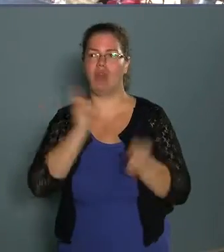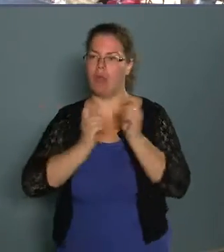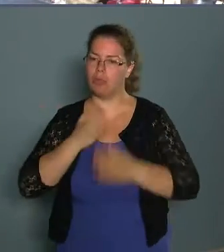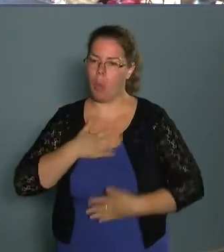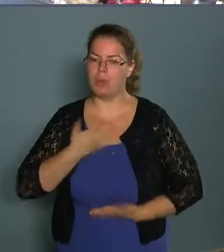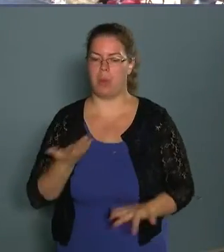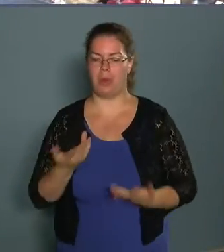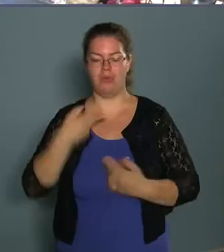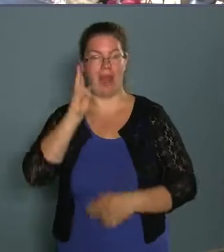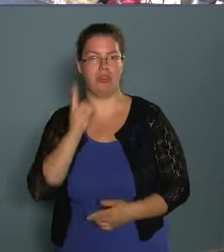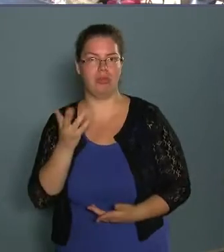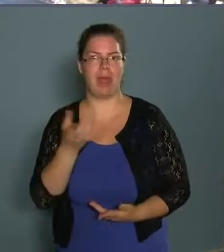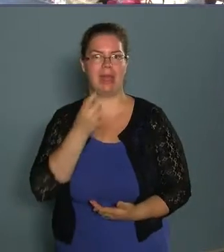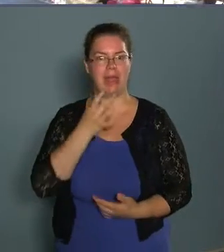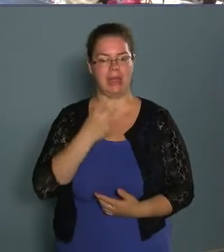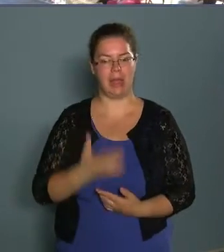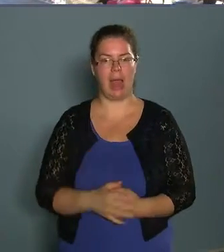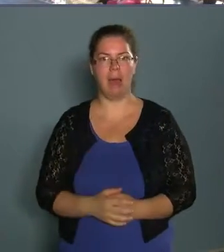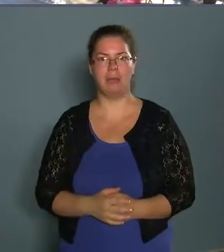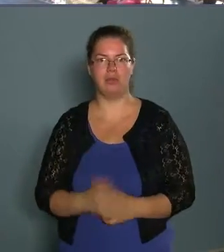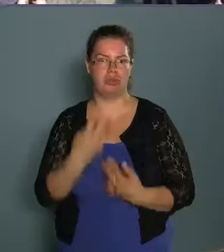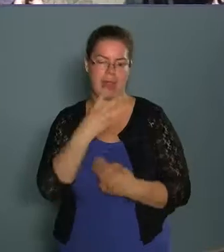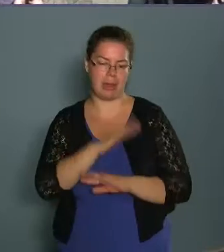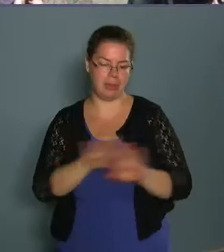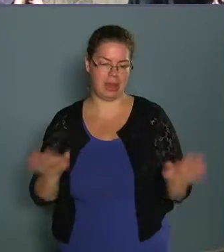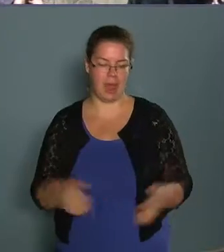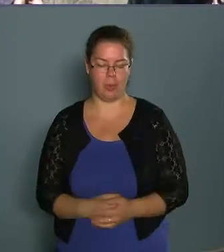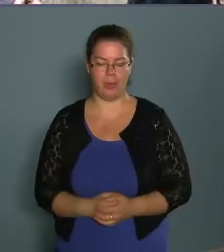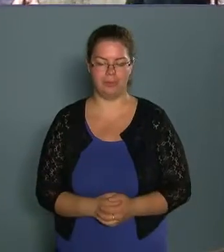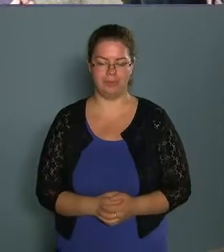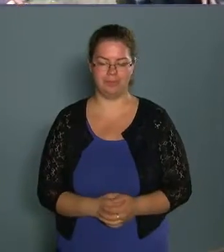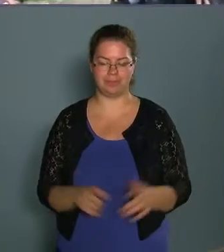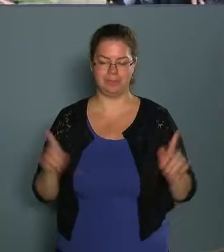gondolom, hogy ezt egyre inkább felismerik, és látják mindenhol.